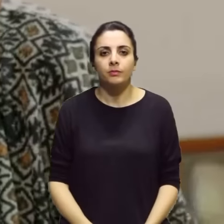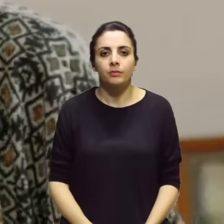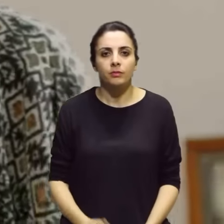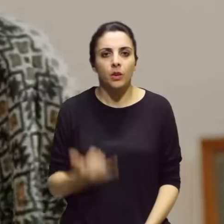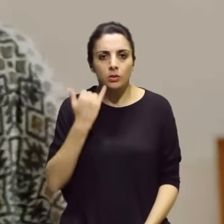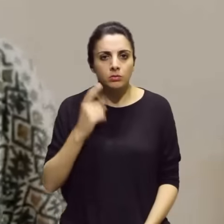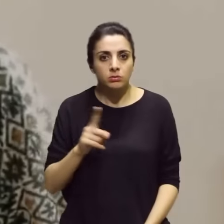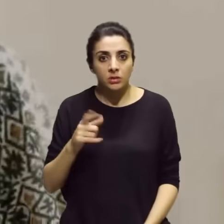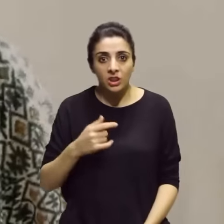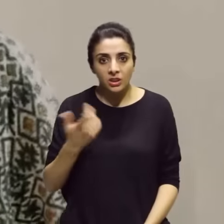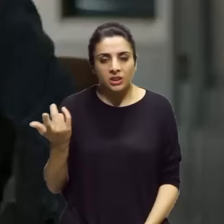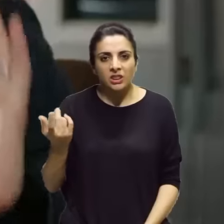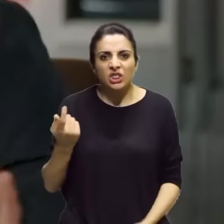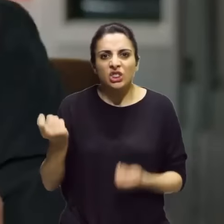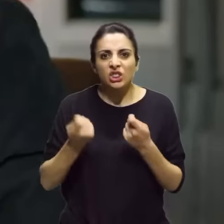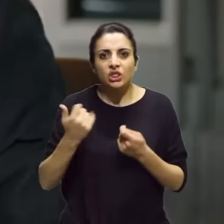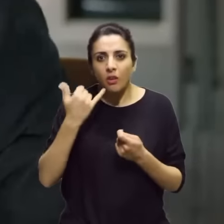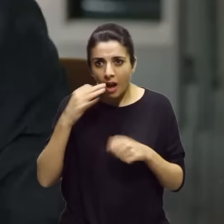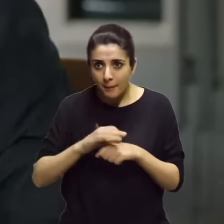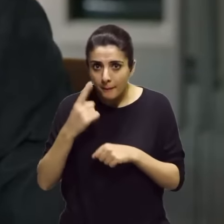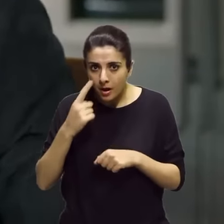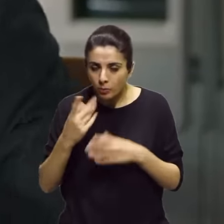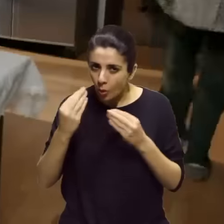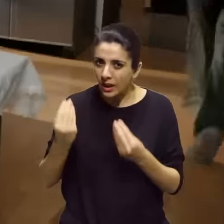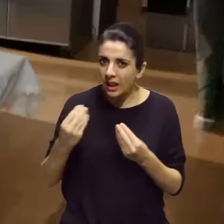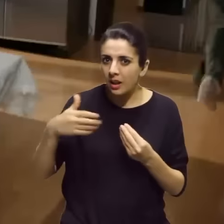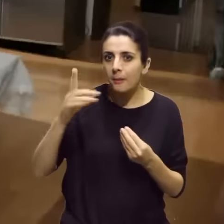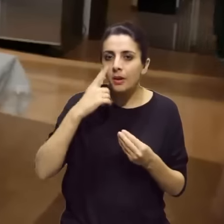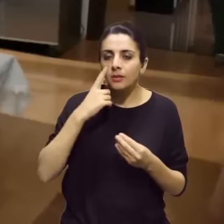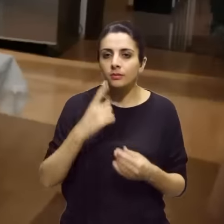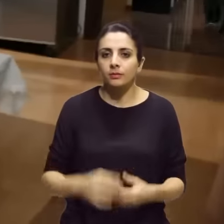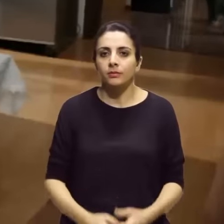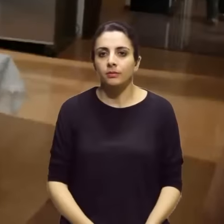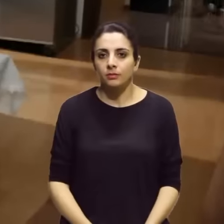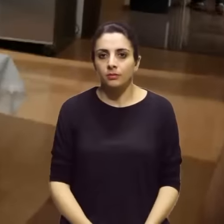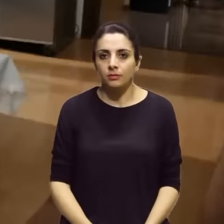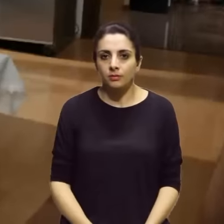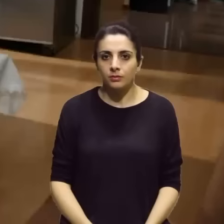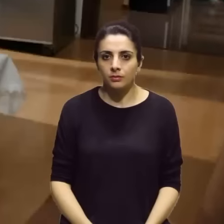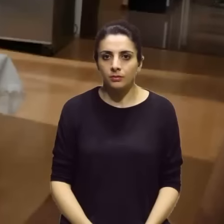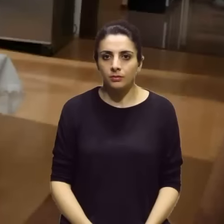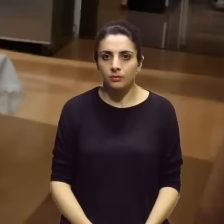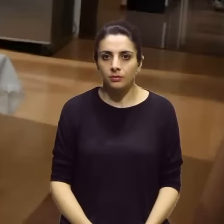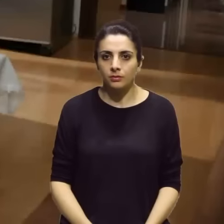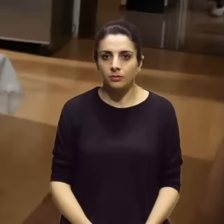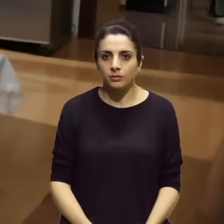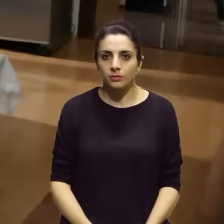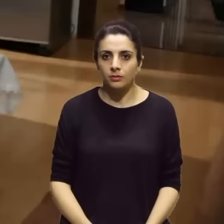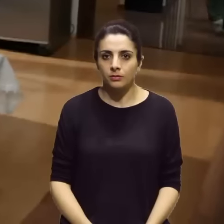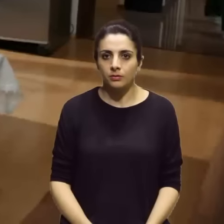Aa, şirket hafta açayım mı ben? Çok iyi olur vallahi ya. Ayşem ters bakışlarla masalın tabağını dolduruyor.